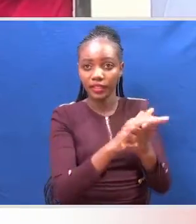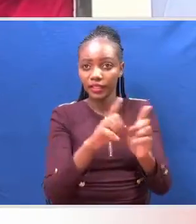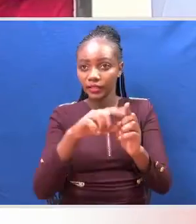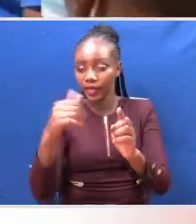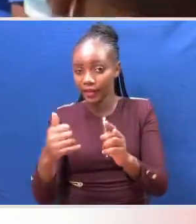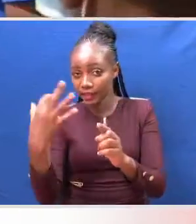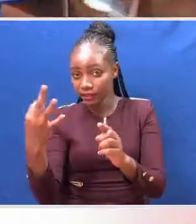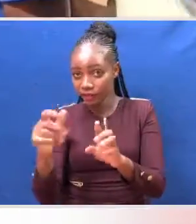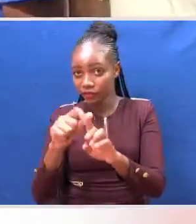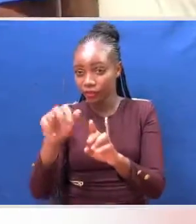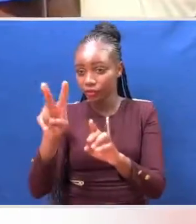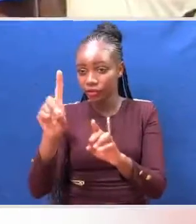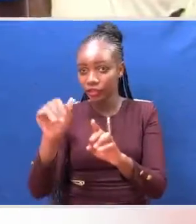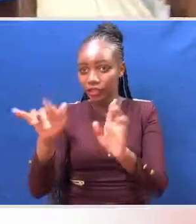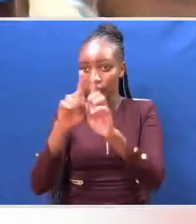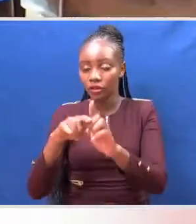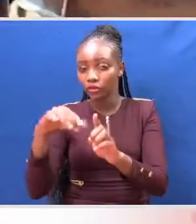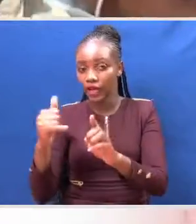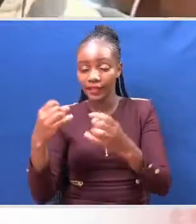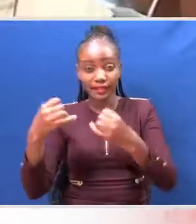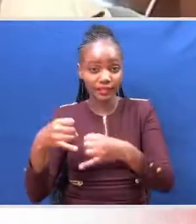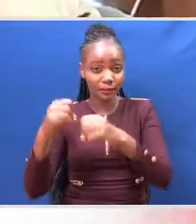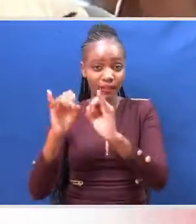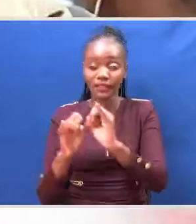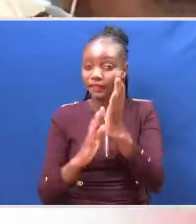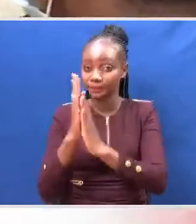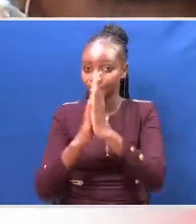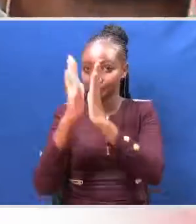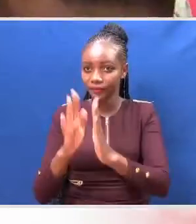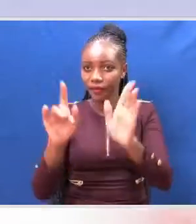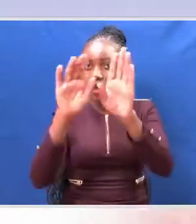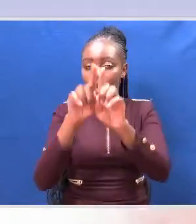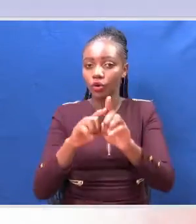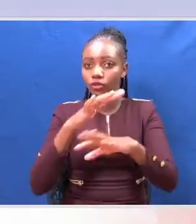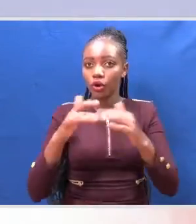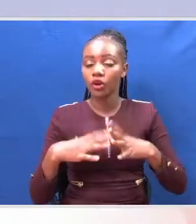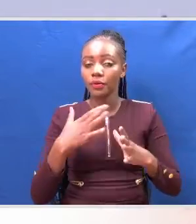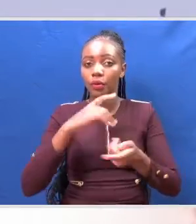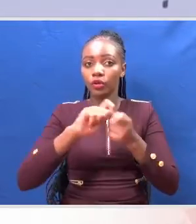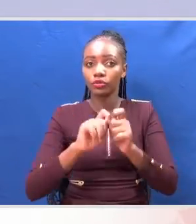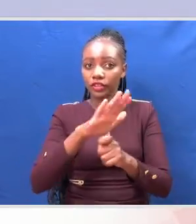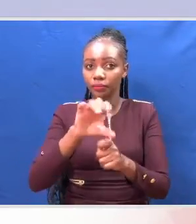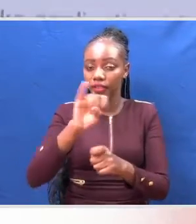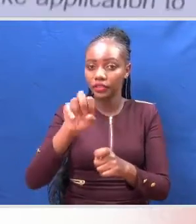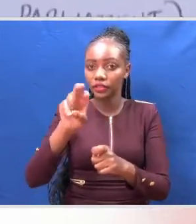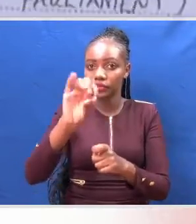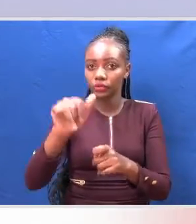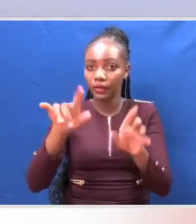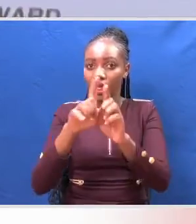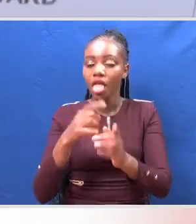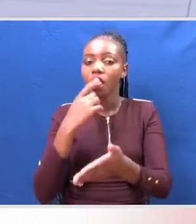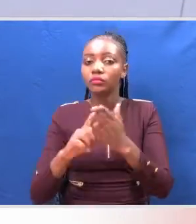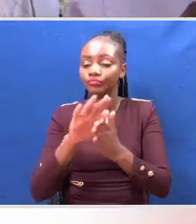cha UDA na mmoja akiwania kama mgombeaji huru. Wote wakiuza sera zao za kubadilisha eneo hili la Juja wanalodai limebaki